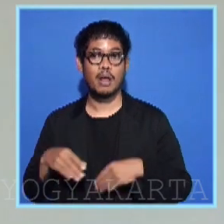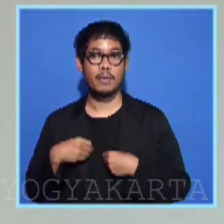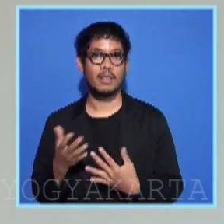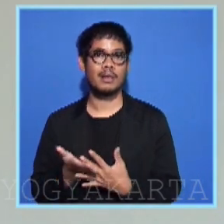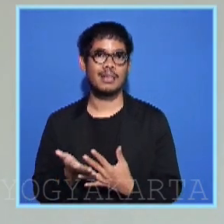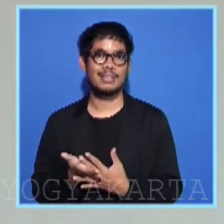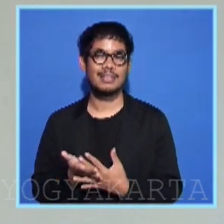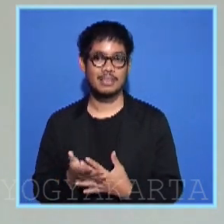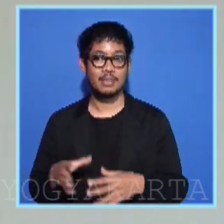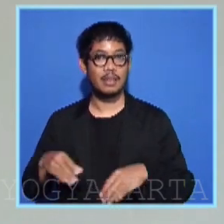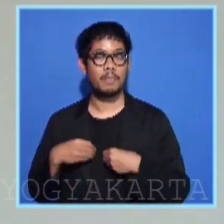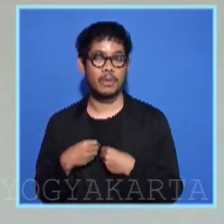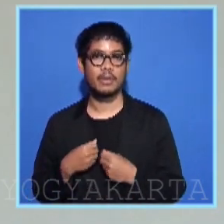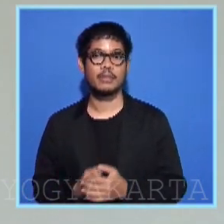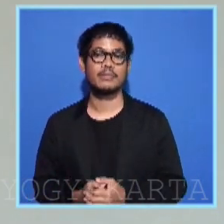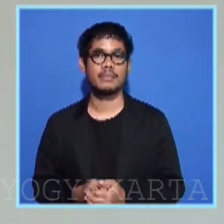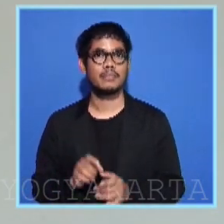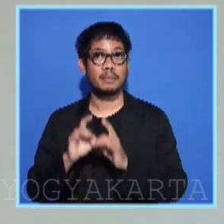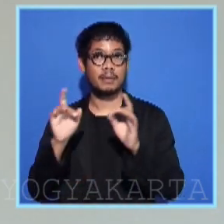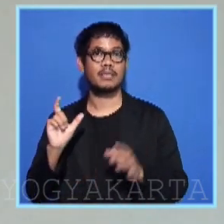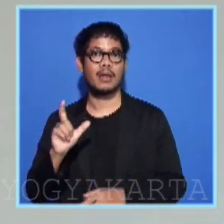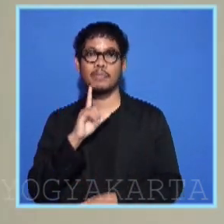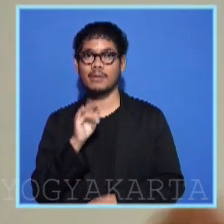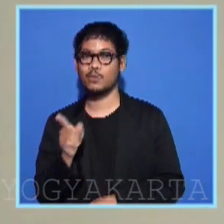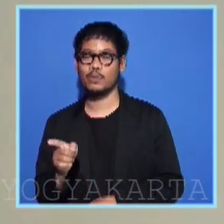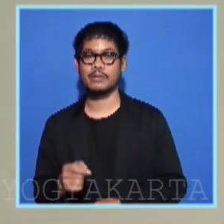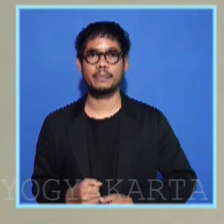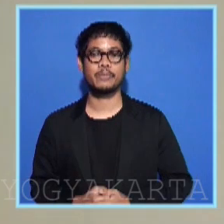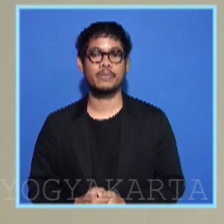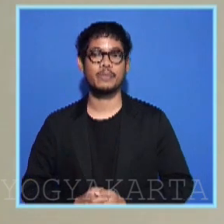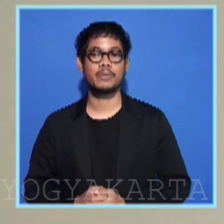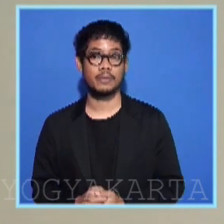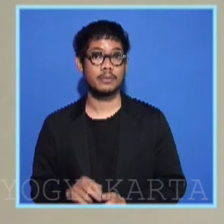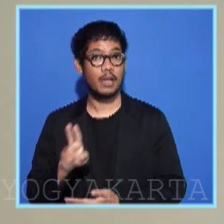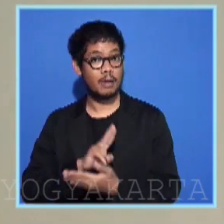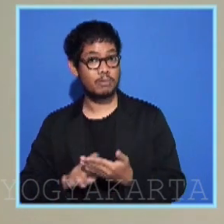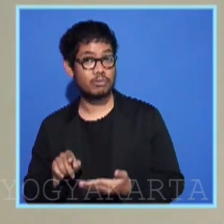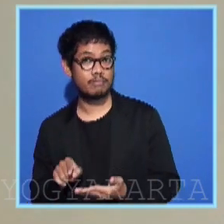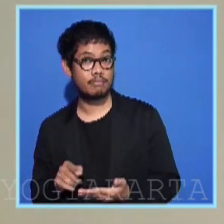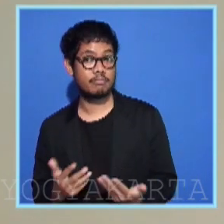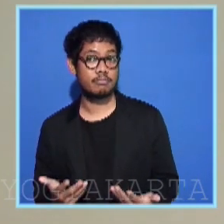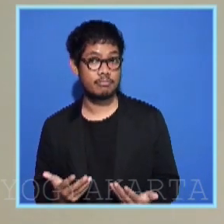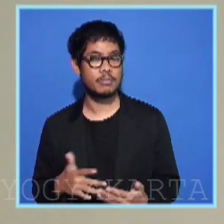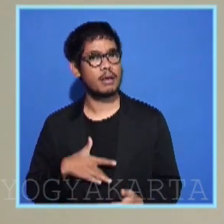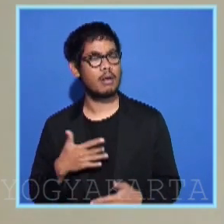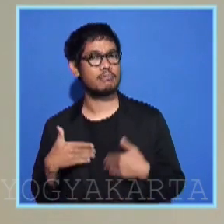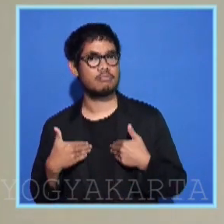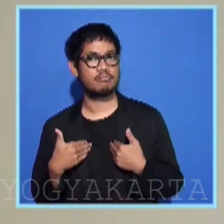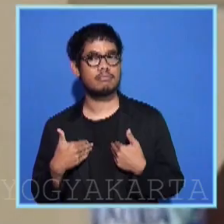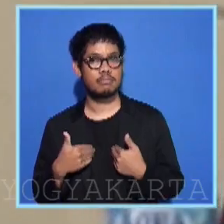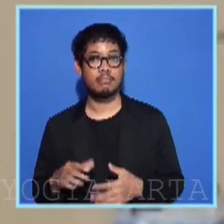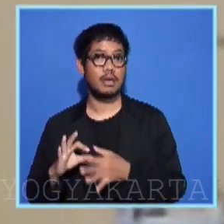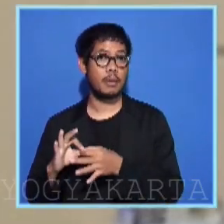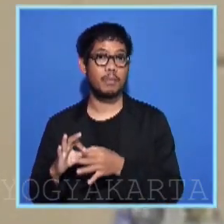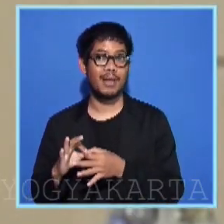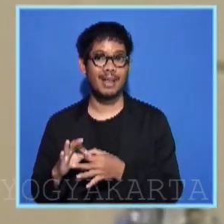pemilih dengan berbagai metode, dengan berbagai cara. Perguruan tinggi sangat antusias bekerja sama dengan Bawaslu untuk